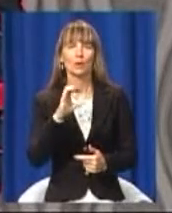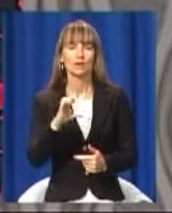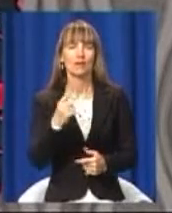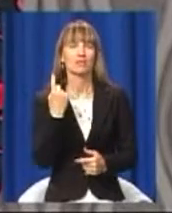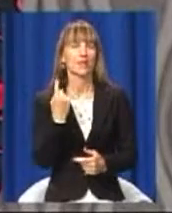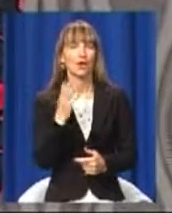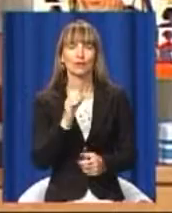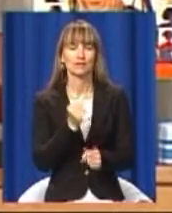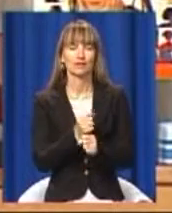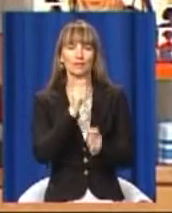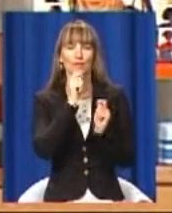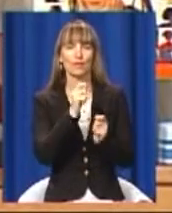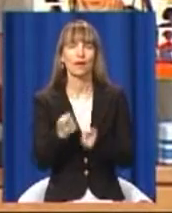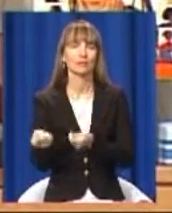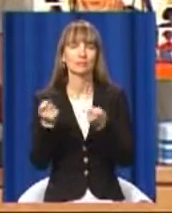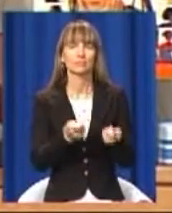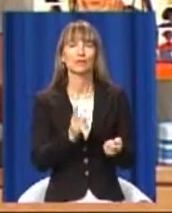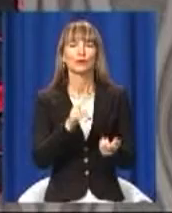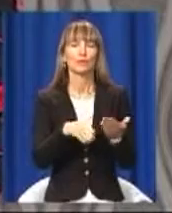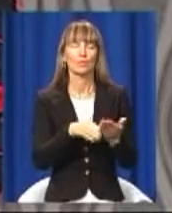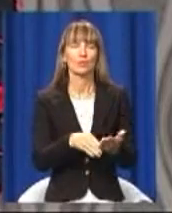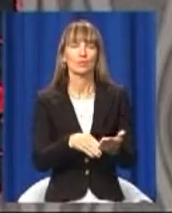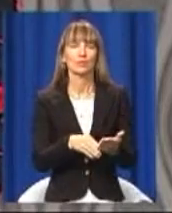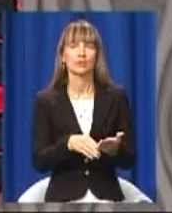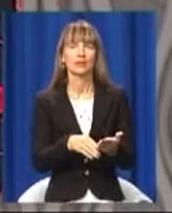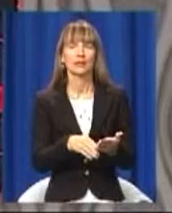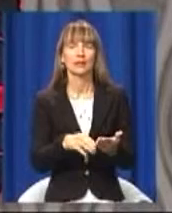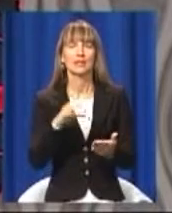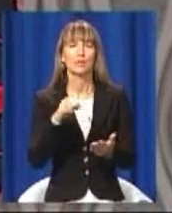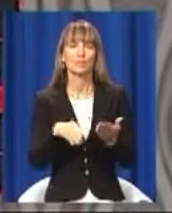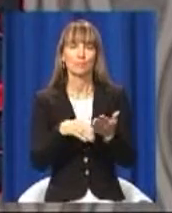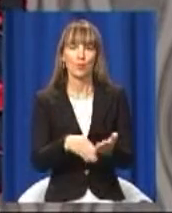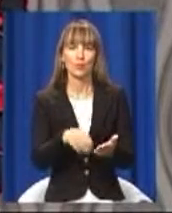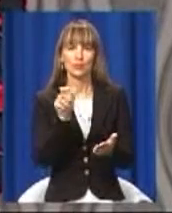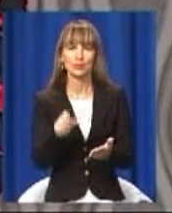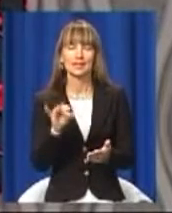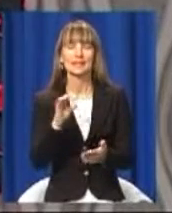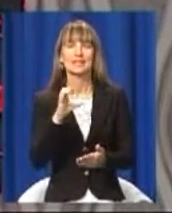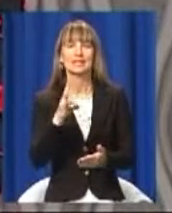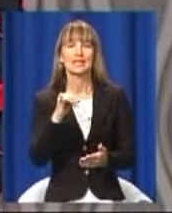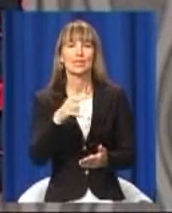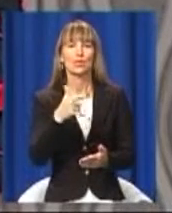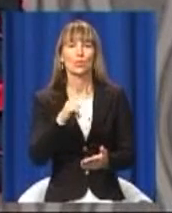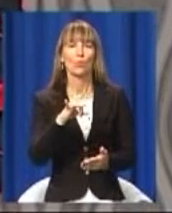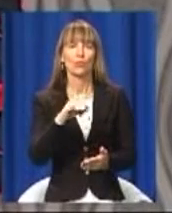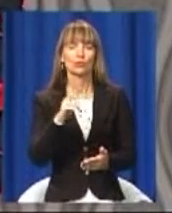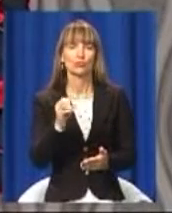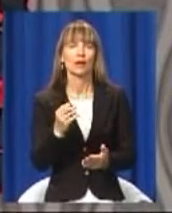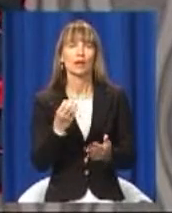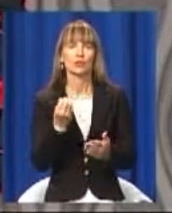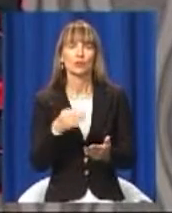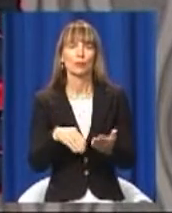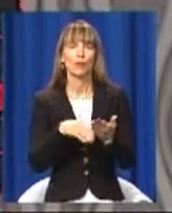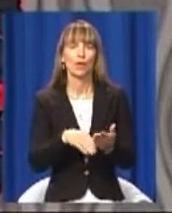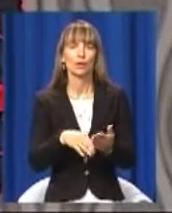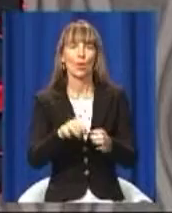цих подарунків дітям. Хто йому допомагає? Помічник його та Снігурочка. Так, і ще йому допомагають олені. Оскільки дуже облітати